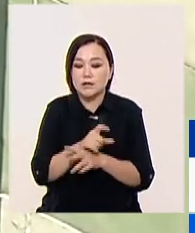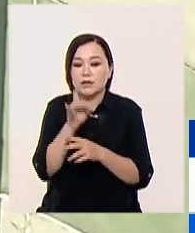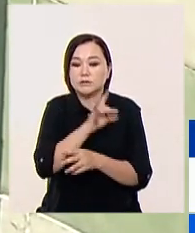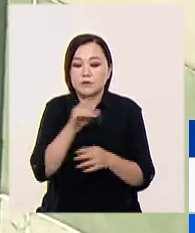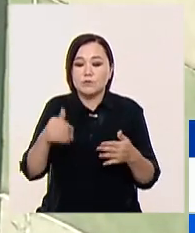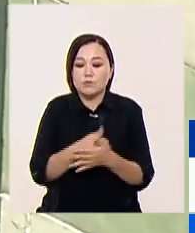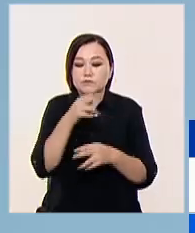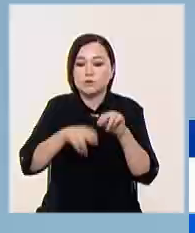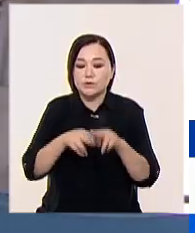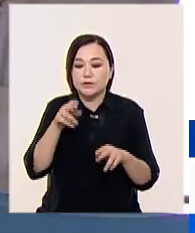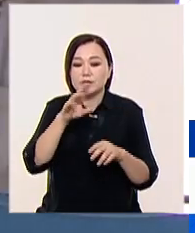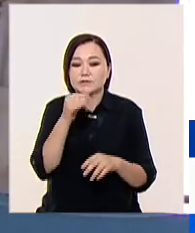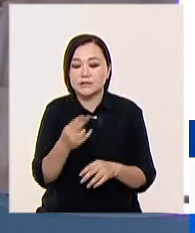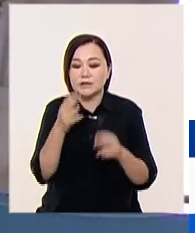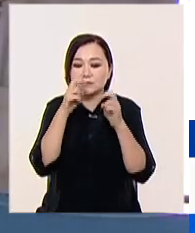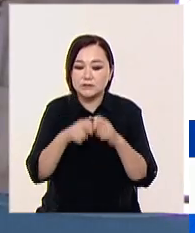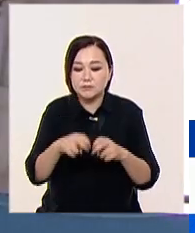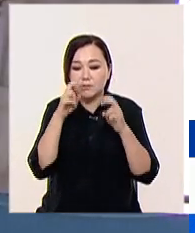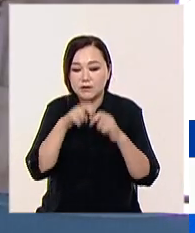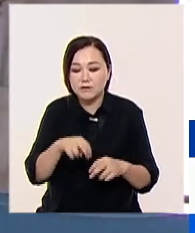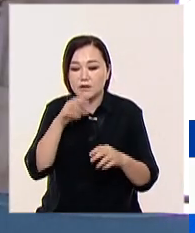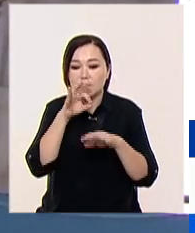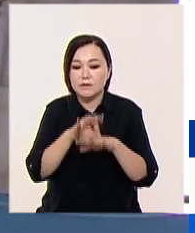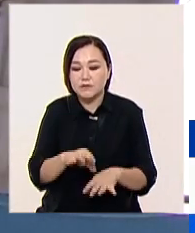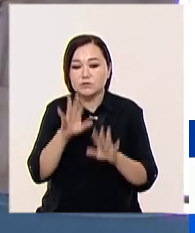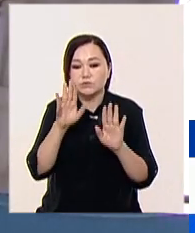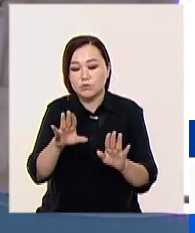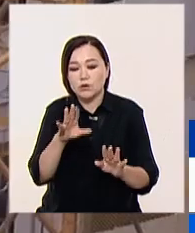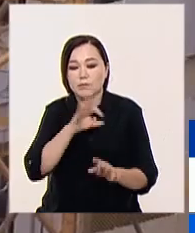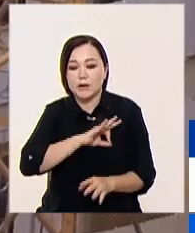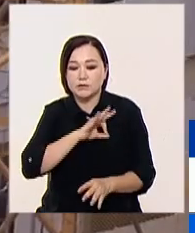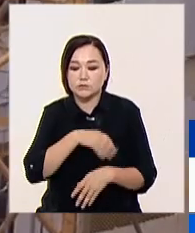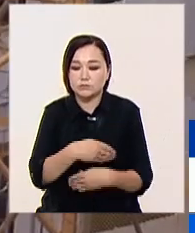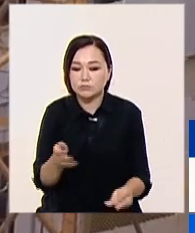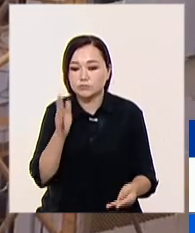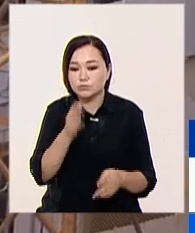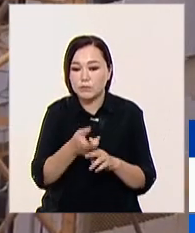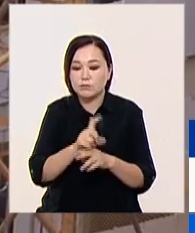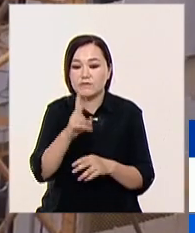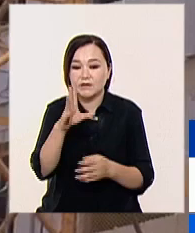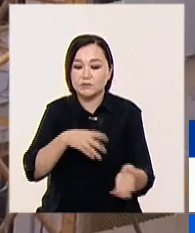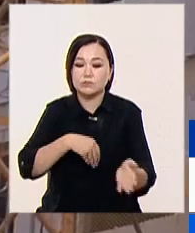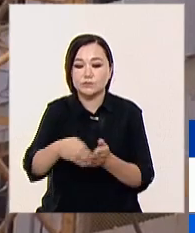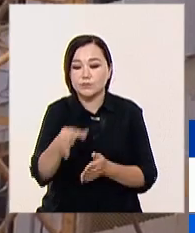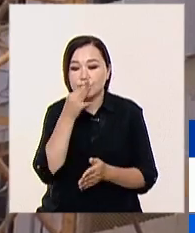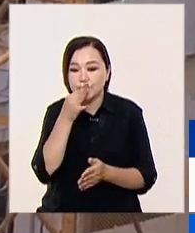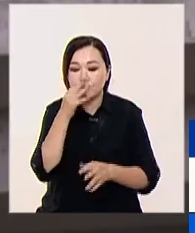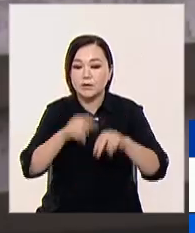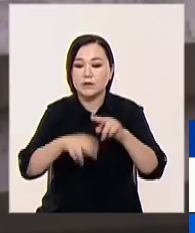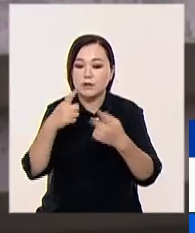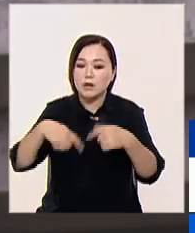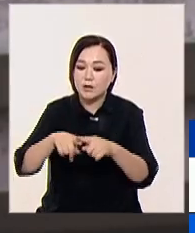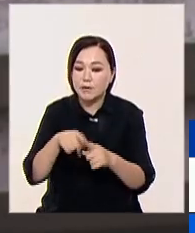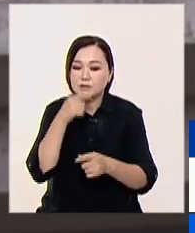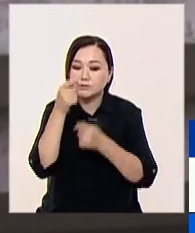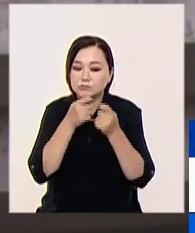тұрғызылған үйлер алдымен ұлттық сараптама орталығының тексеруінен өткен жағдайда ғана пайдалануға беріледі. Сондықтан пәтер сатып аларда үй тұрғызған компаниядан шу